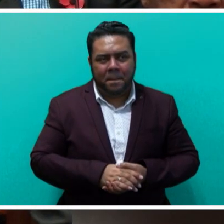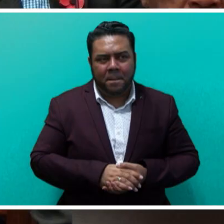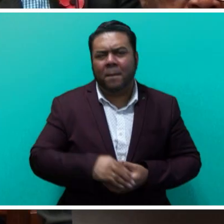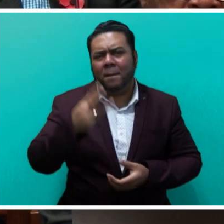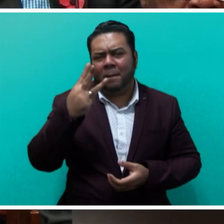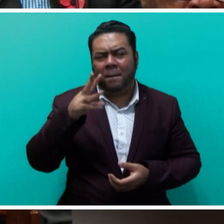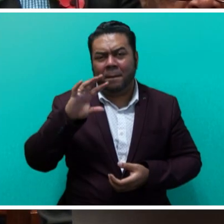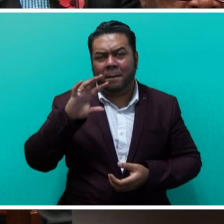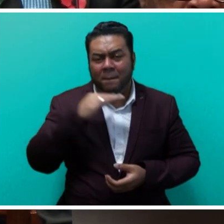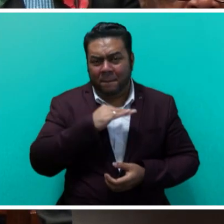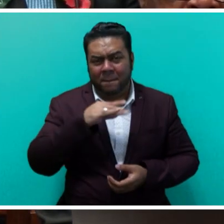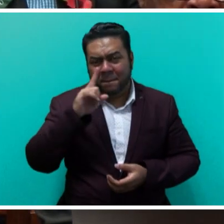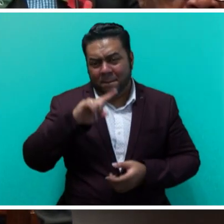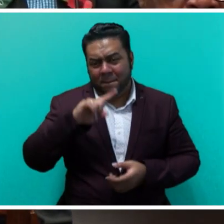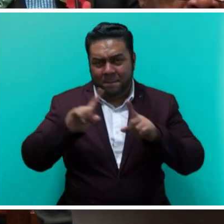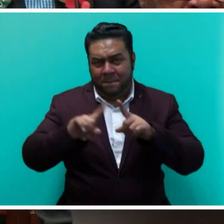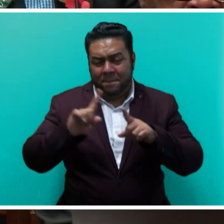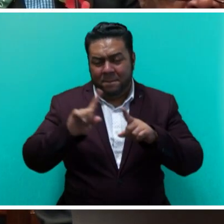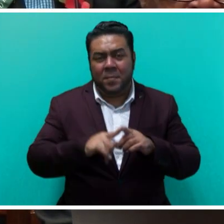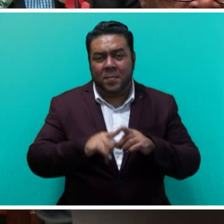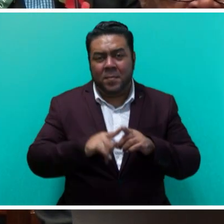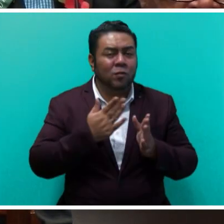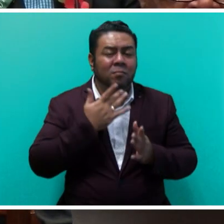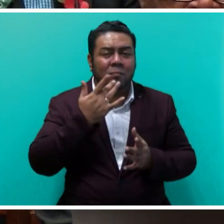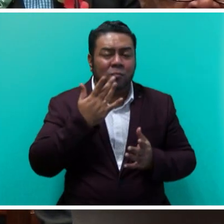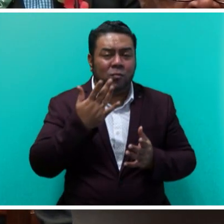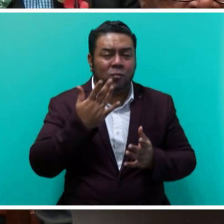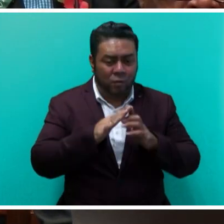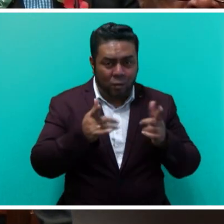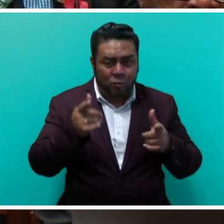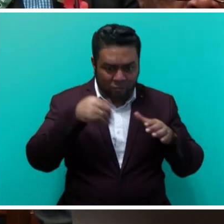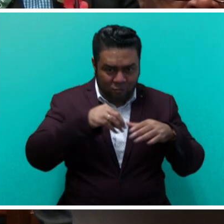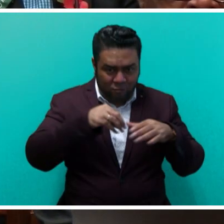udoko, na vei matangali vosa ni vanua, en anonda viti.